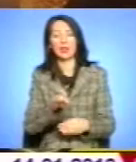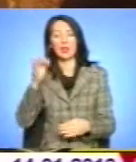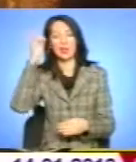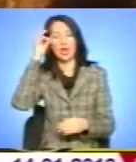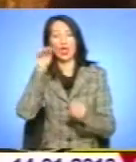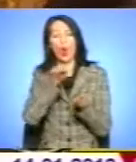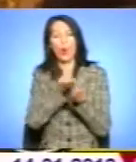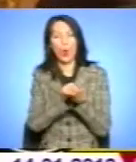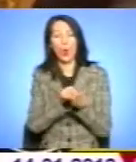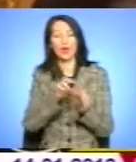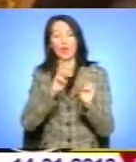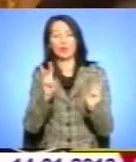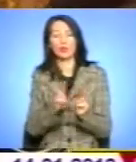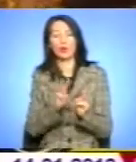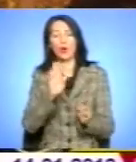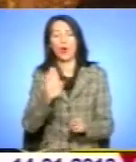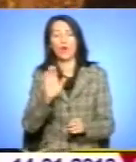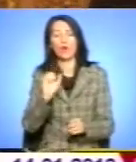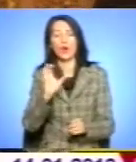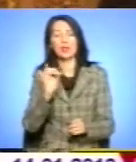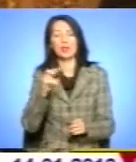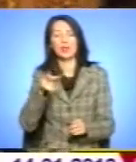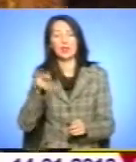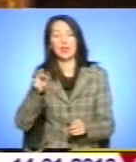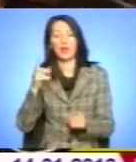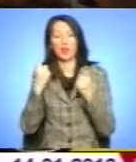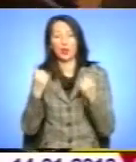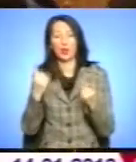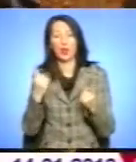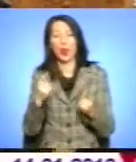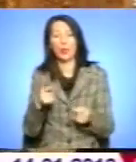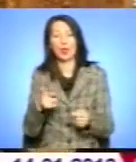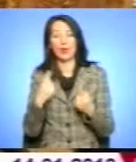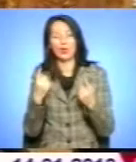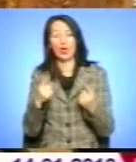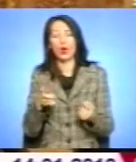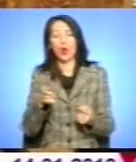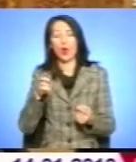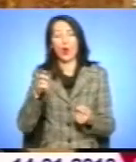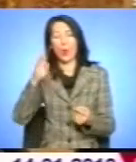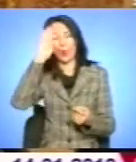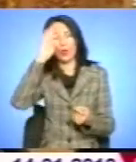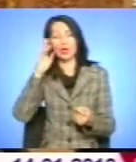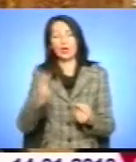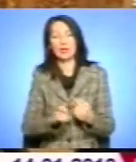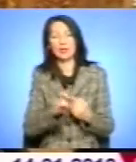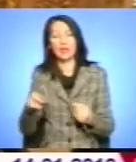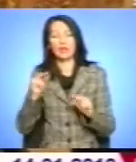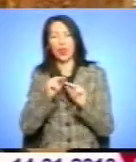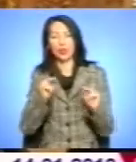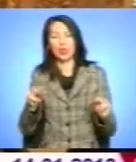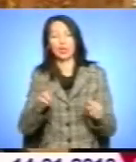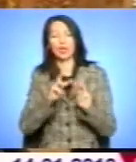святого Василія Великого, цього великого мужа церкви, учителя і святителя, тому що